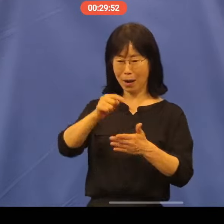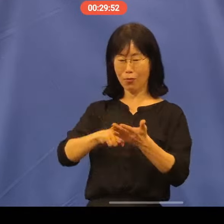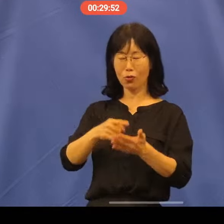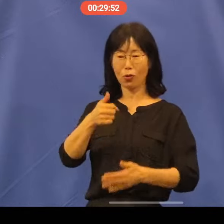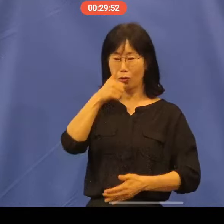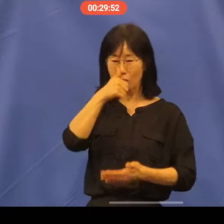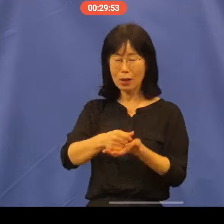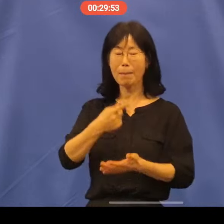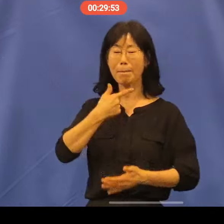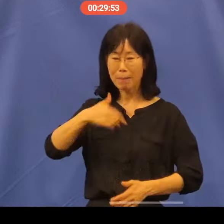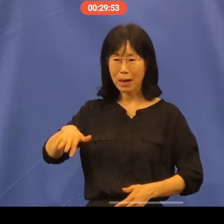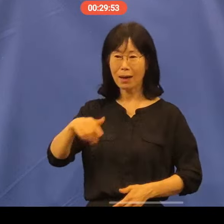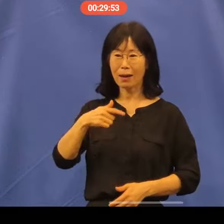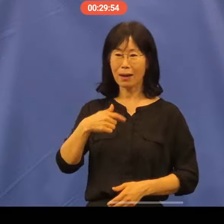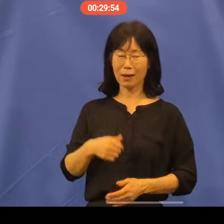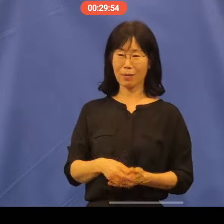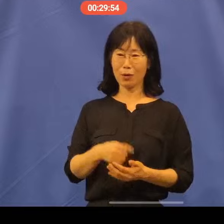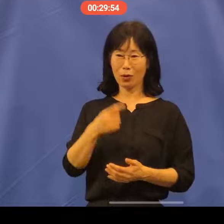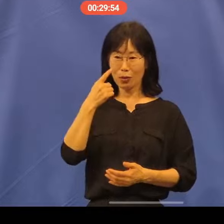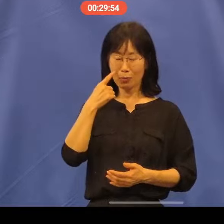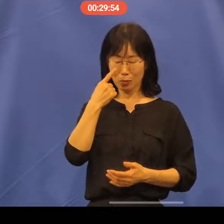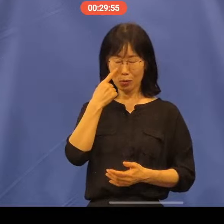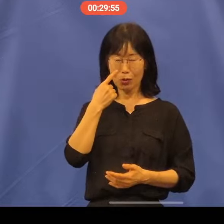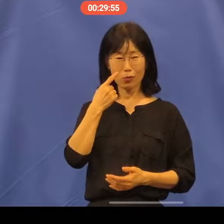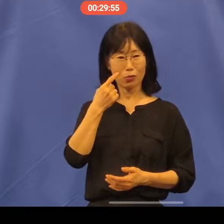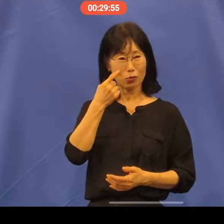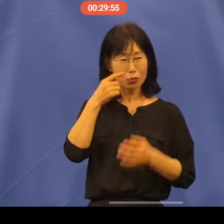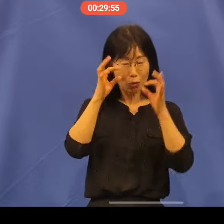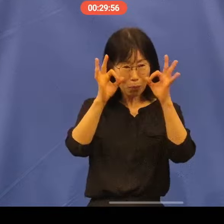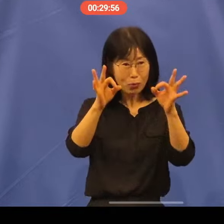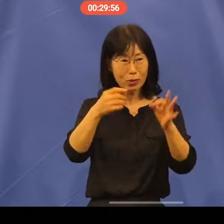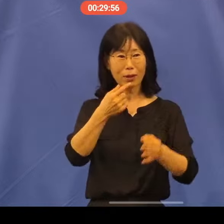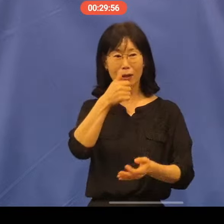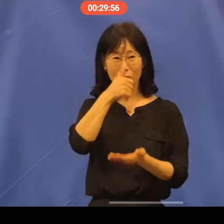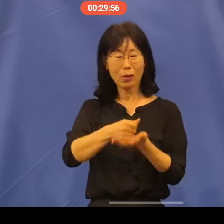짓고, 입으로도 죄 안 짓고, 눈으로도 죄 안 짓고. 네.